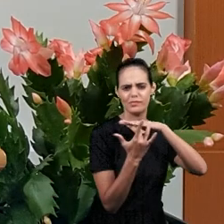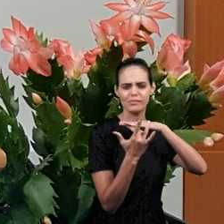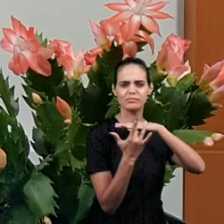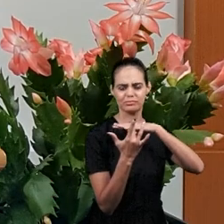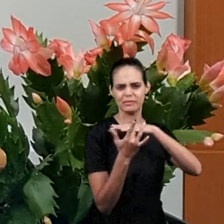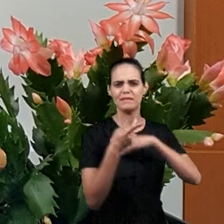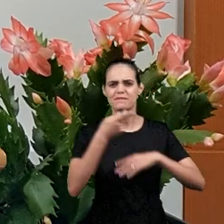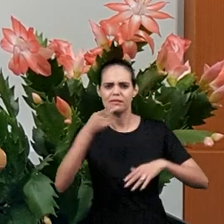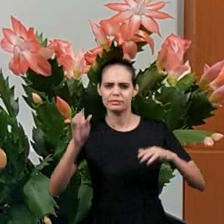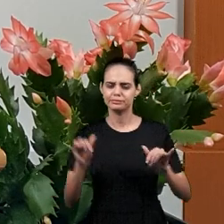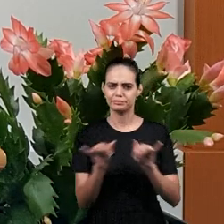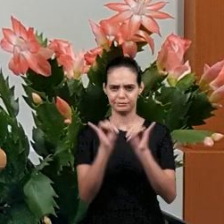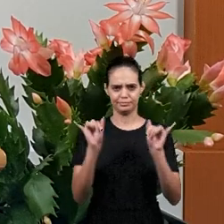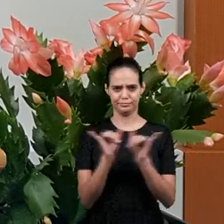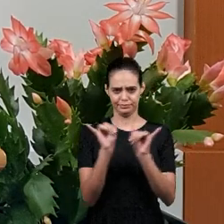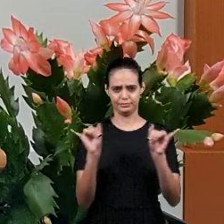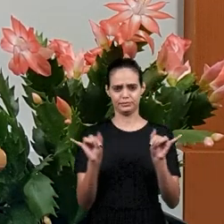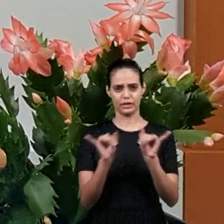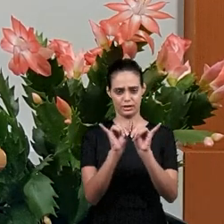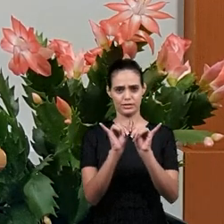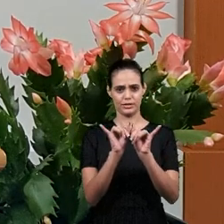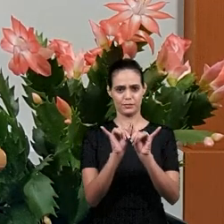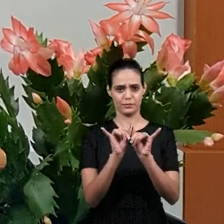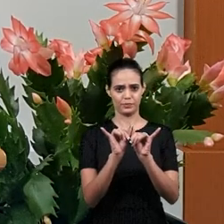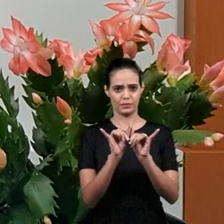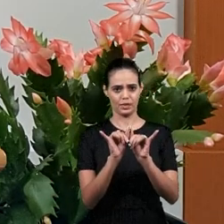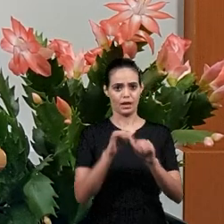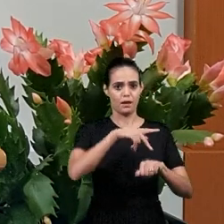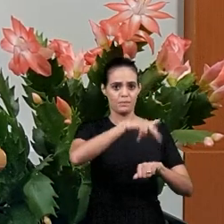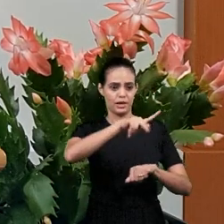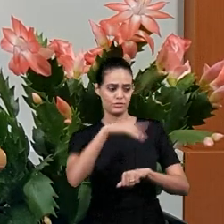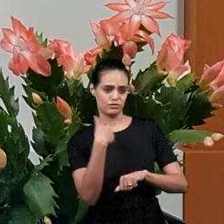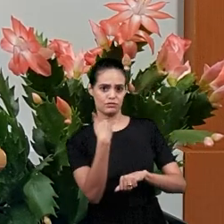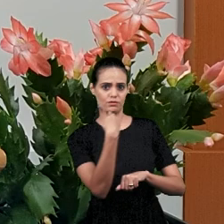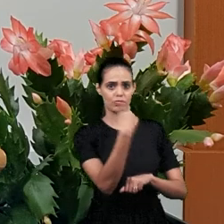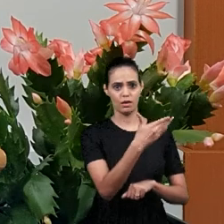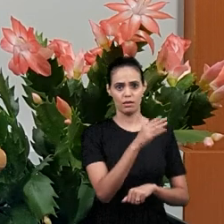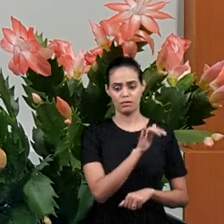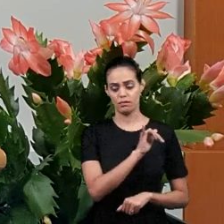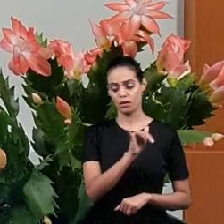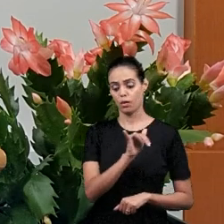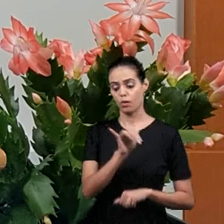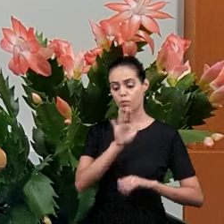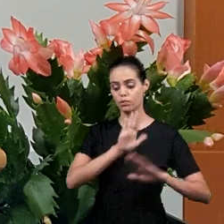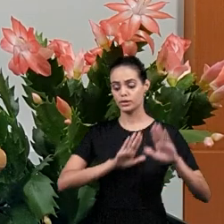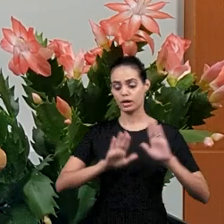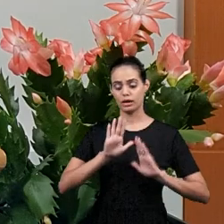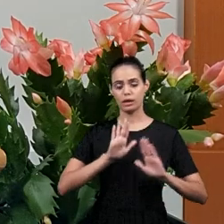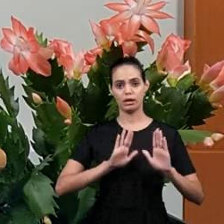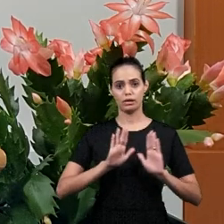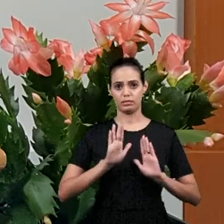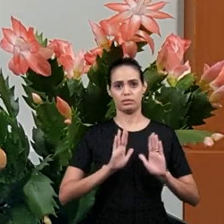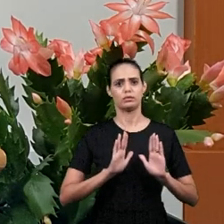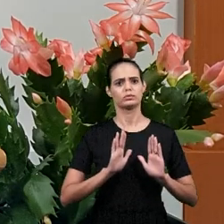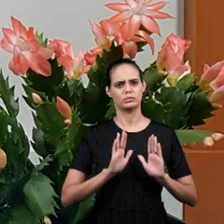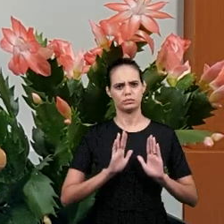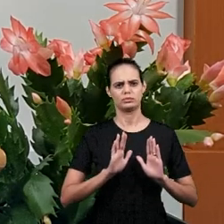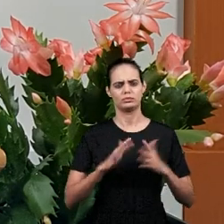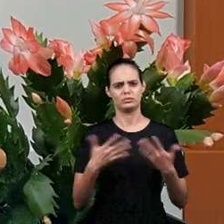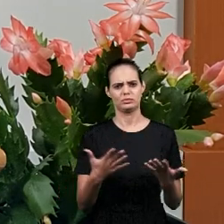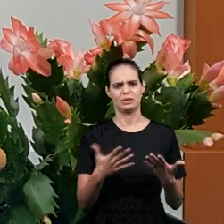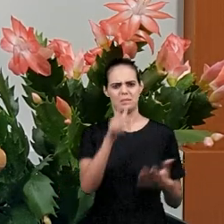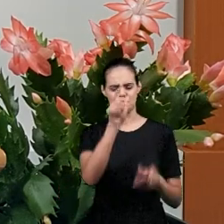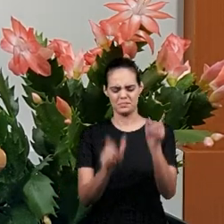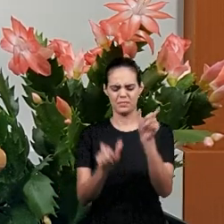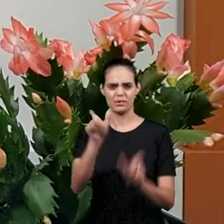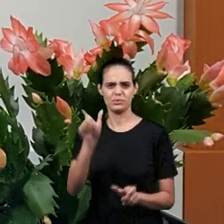l'étranger pour que nous ne soyons pas mélangés avec cela, avec des personnes qui ne sont pas prêtes, qui veulent